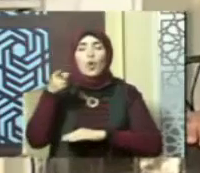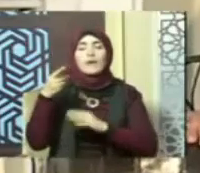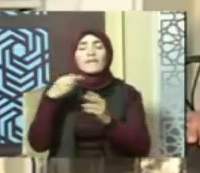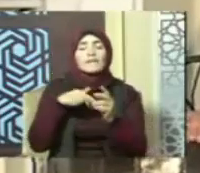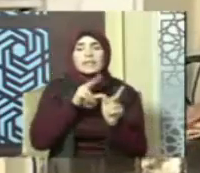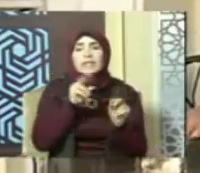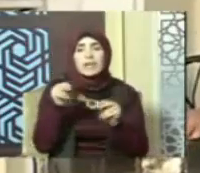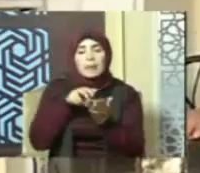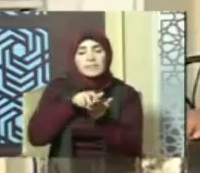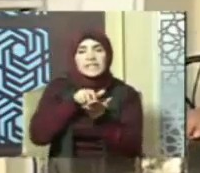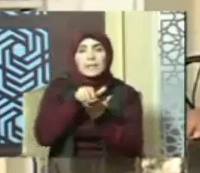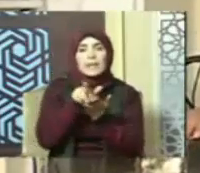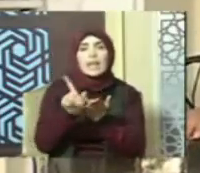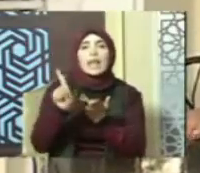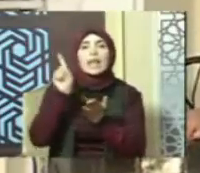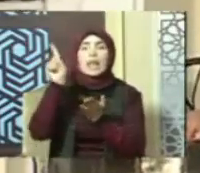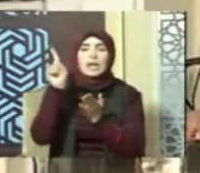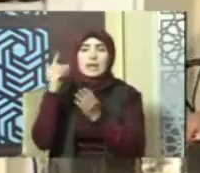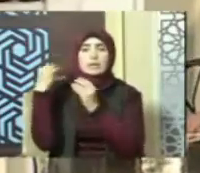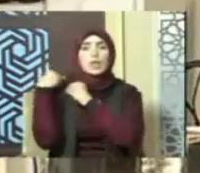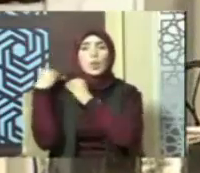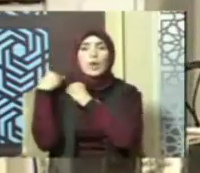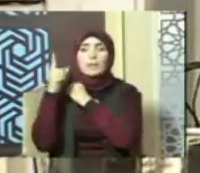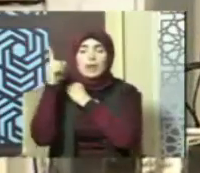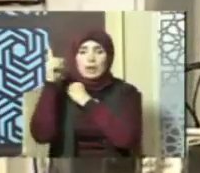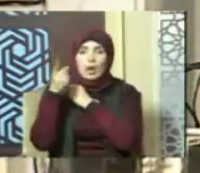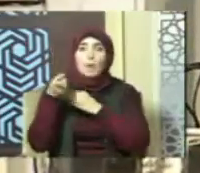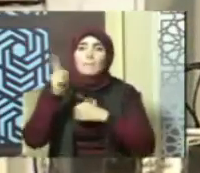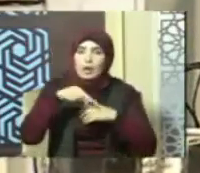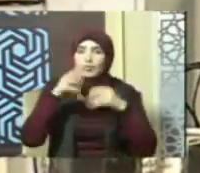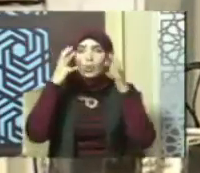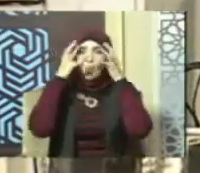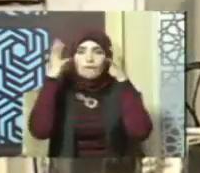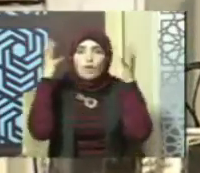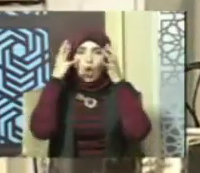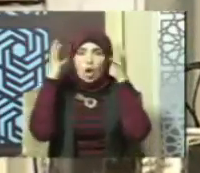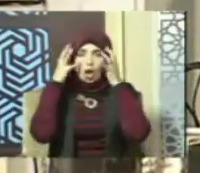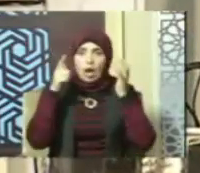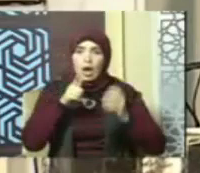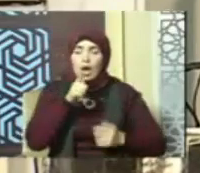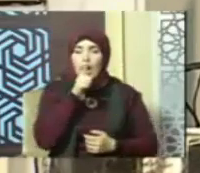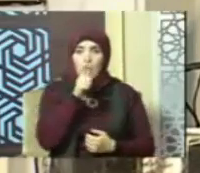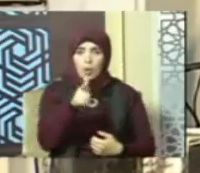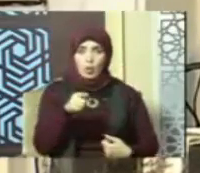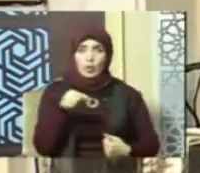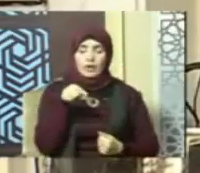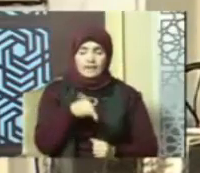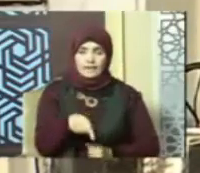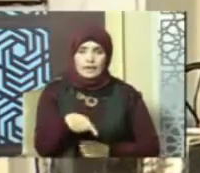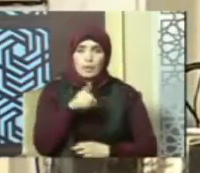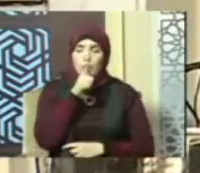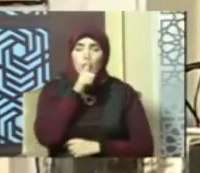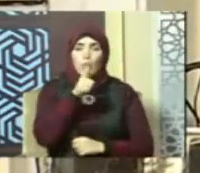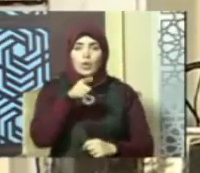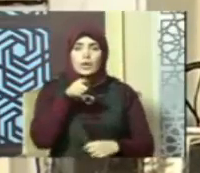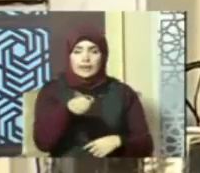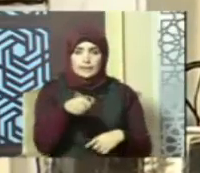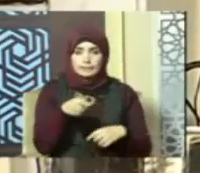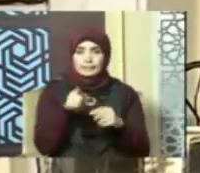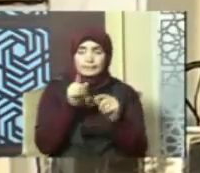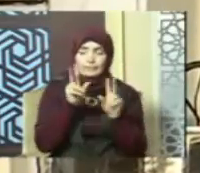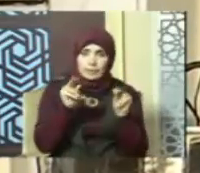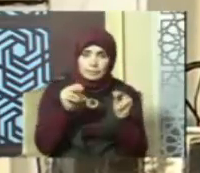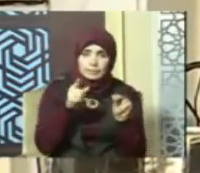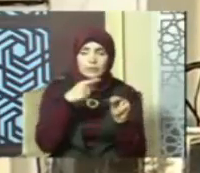سبيل الله، حتى أن بعض الفقهاء حصر سهم في سبيل الله في إعداد